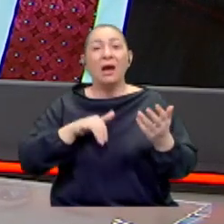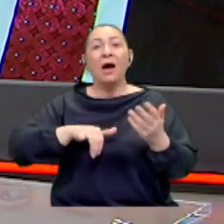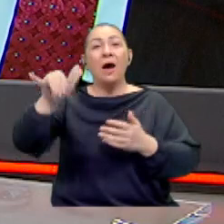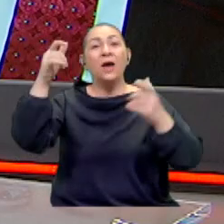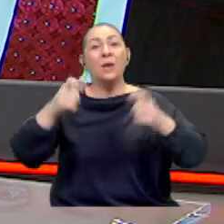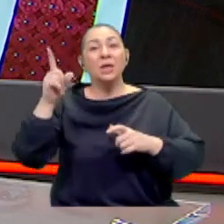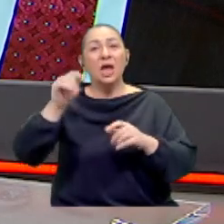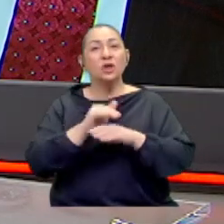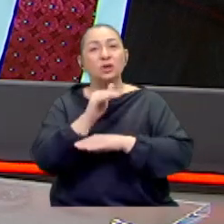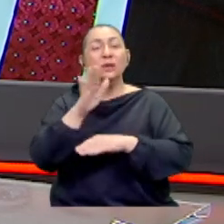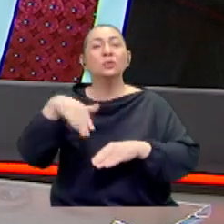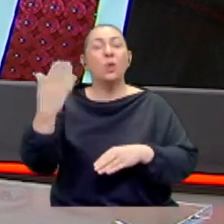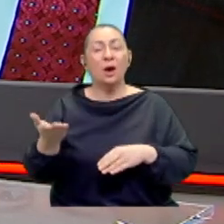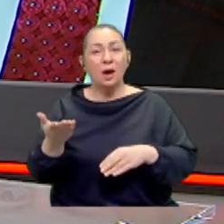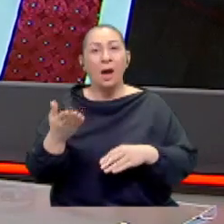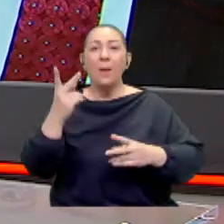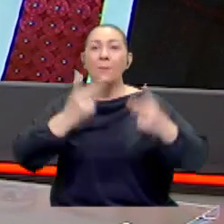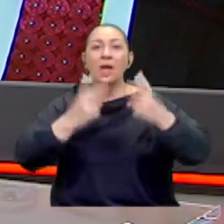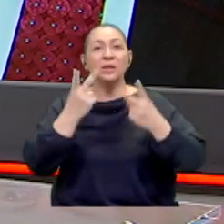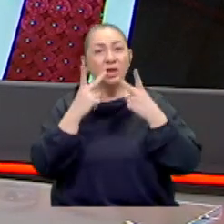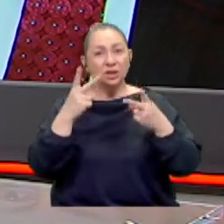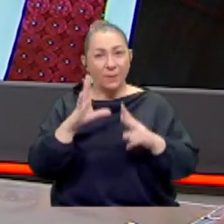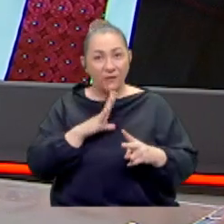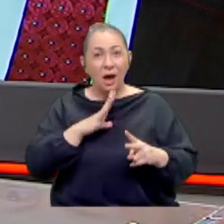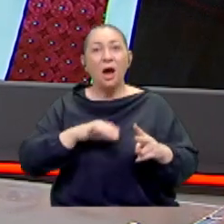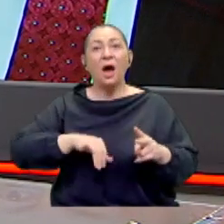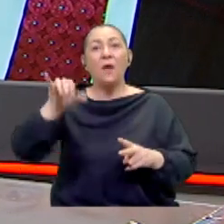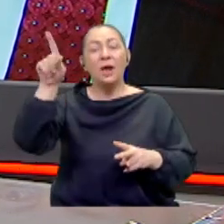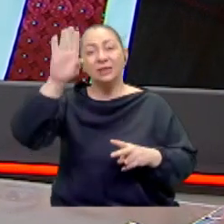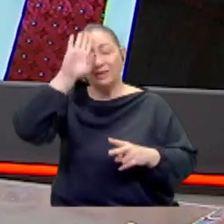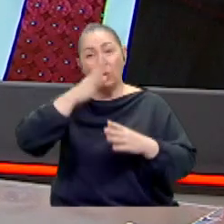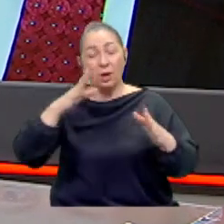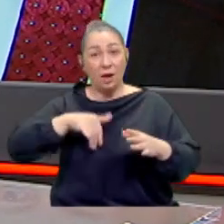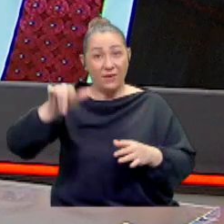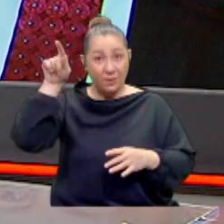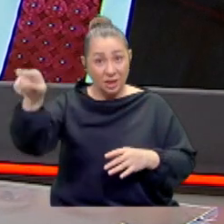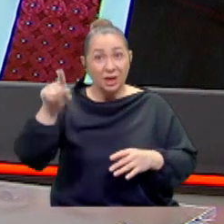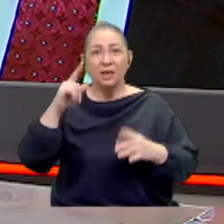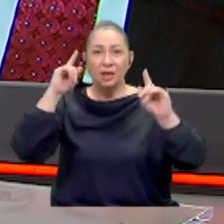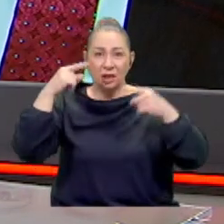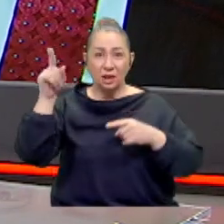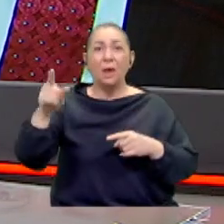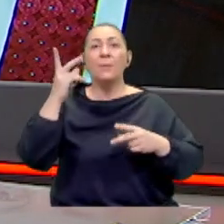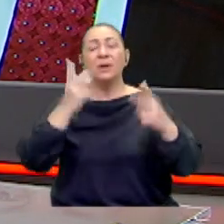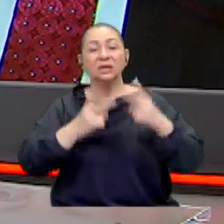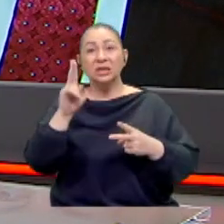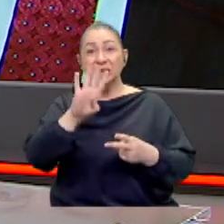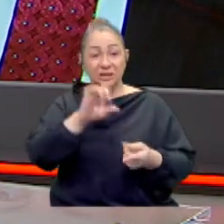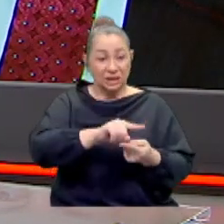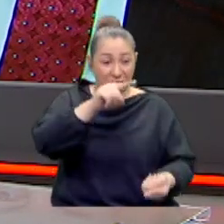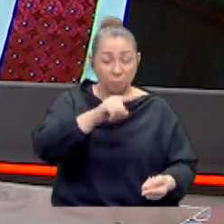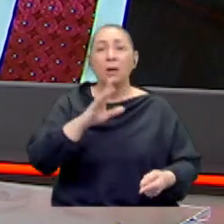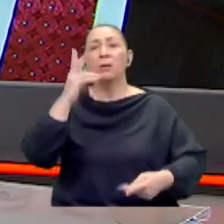havalimanı'ndaki yaşananlardan sonra birtakım açıklamalar var Havalimanı İstanbul Havalimanı yetkililerinden kimi yerde 40